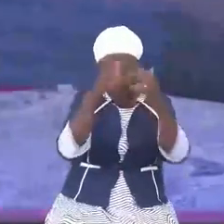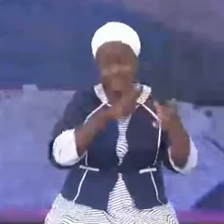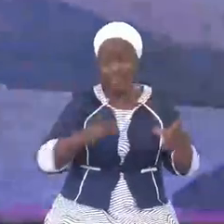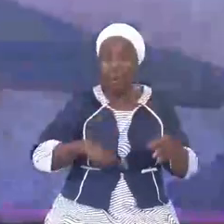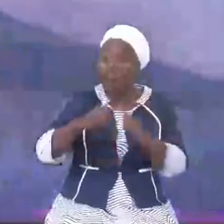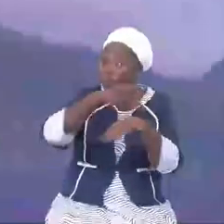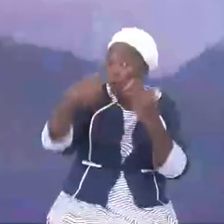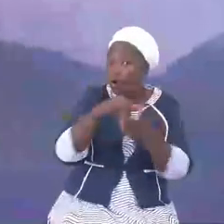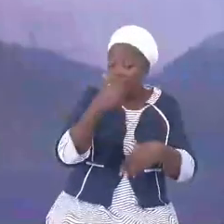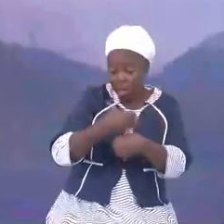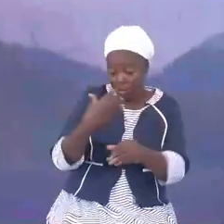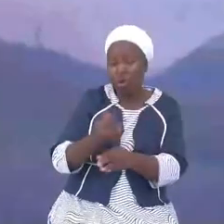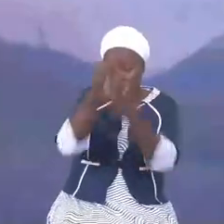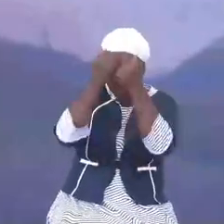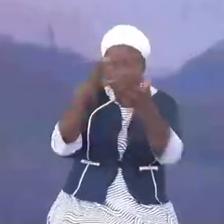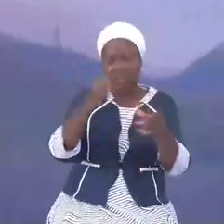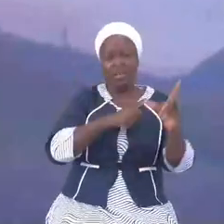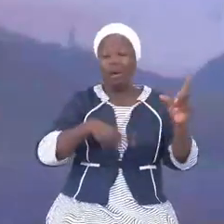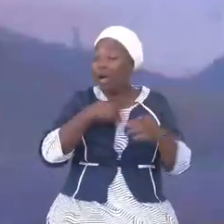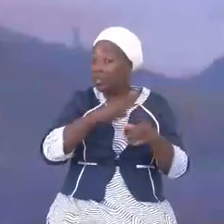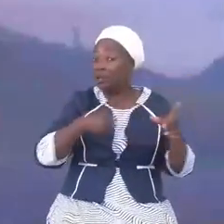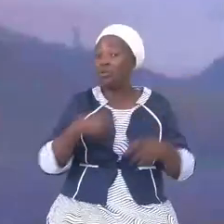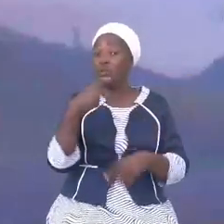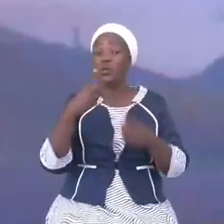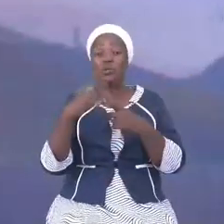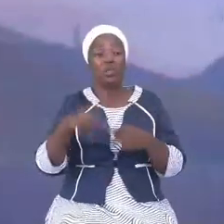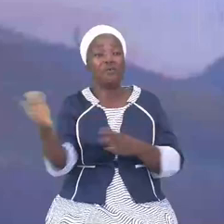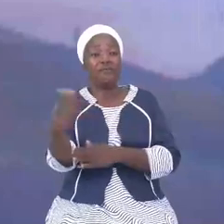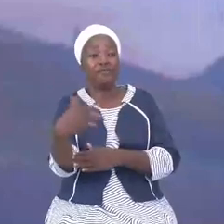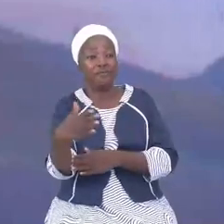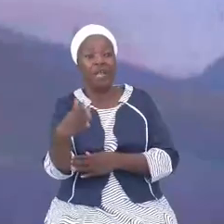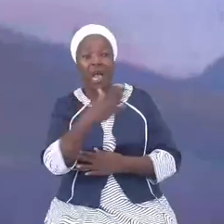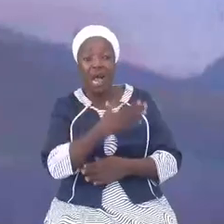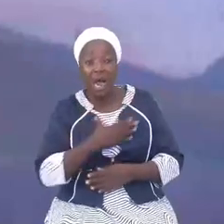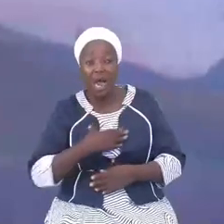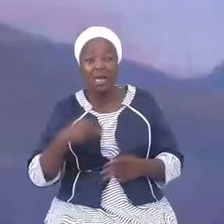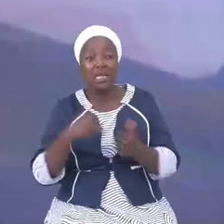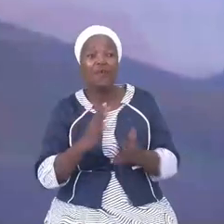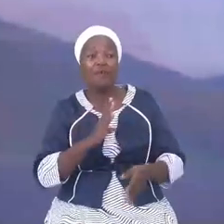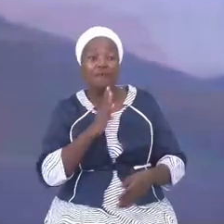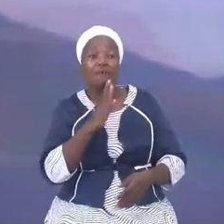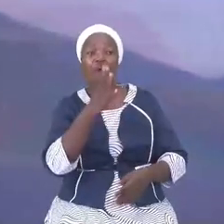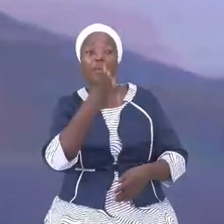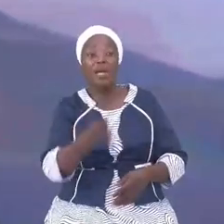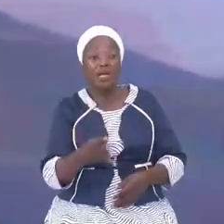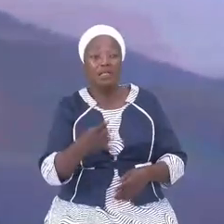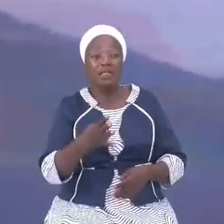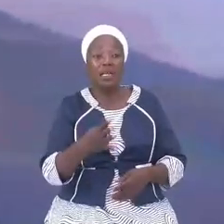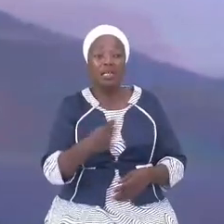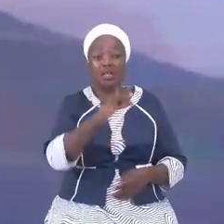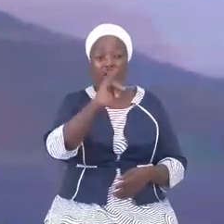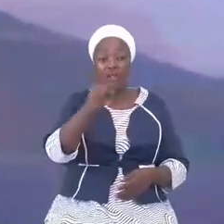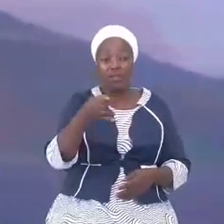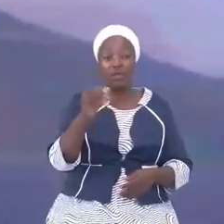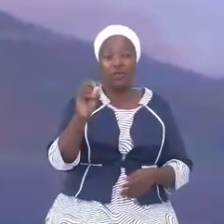Seigneur. Et l'Éternel parla au poisson. Et le poisson vomit Jonas sur la